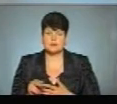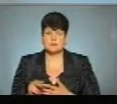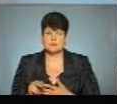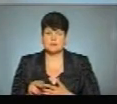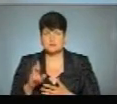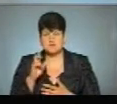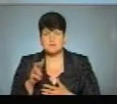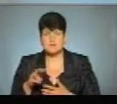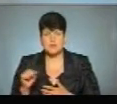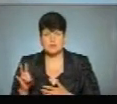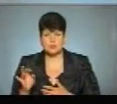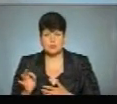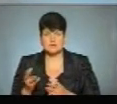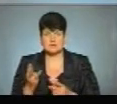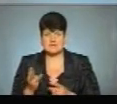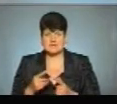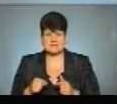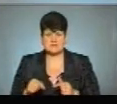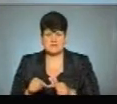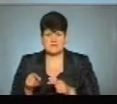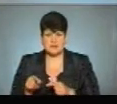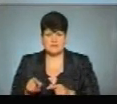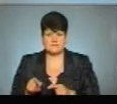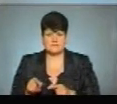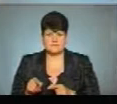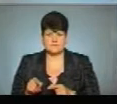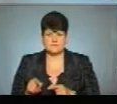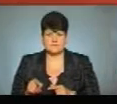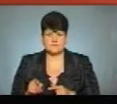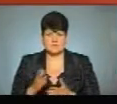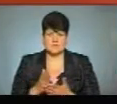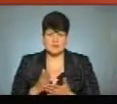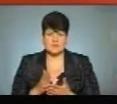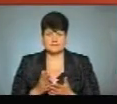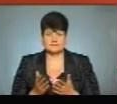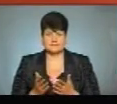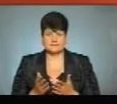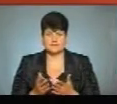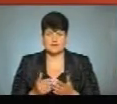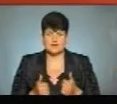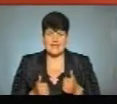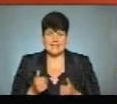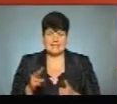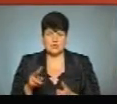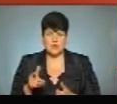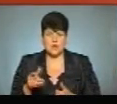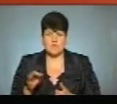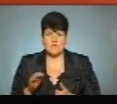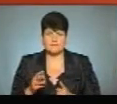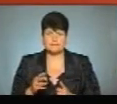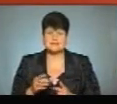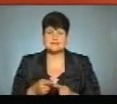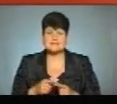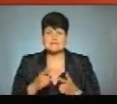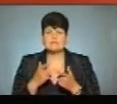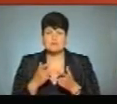закупівля, комунальне майно, ще в нас і третя сфера, яка доволі в нас освіта, яка в нас доволі така в рейтингова. Це 83, ні,